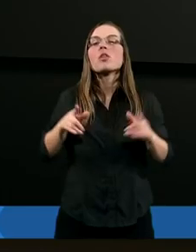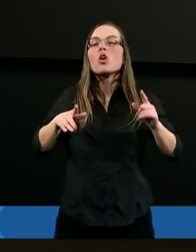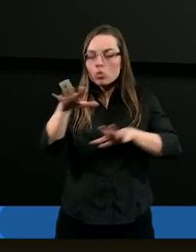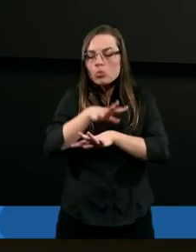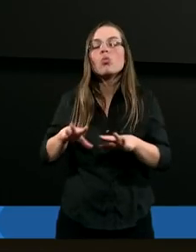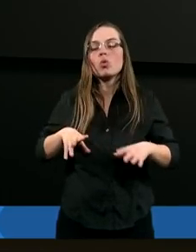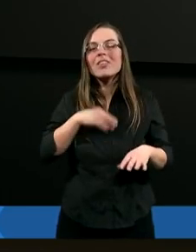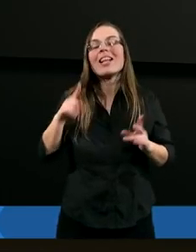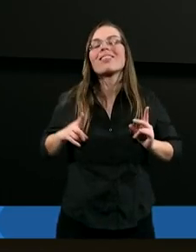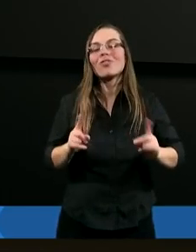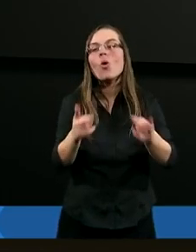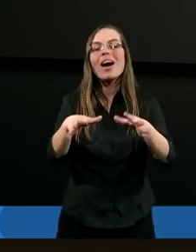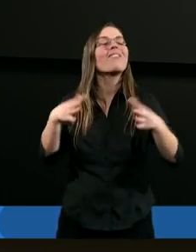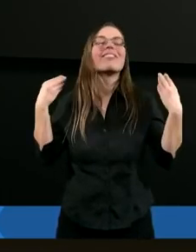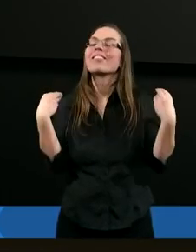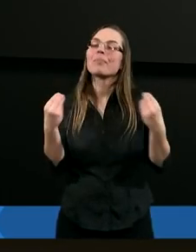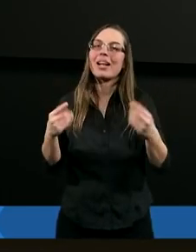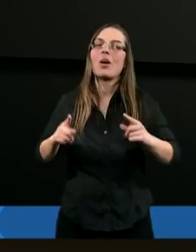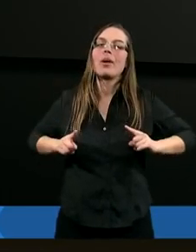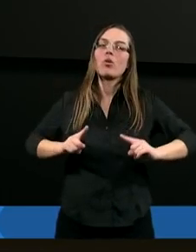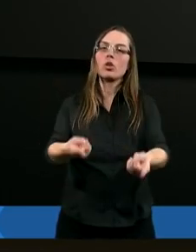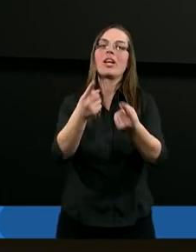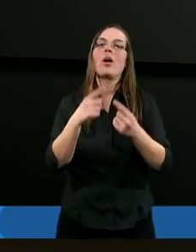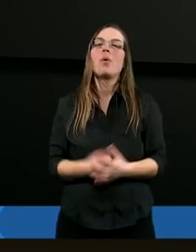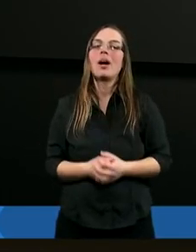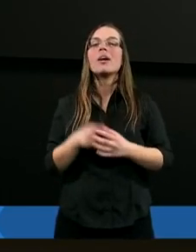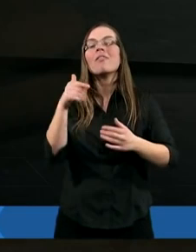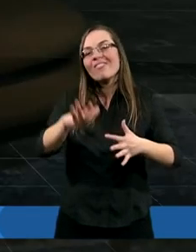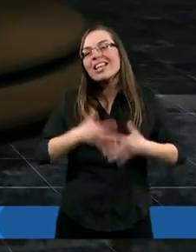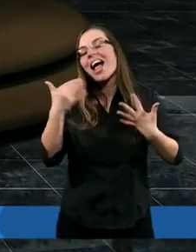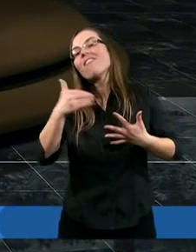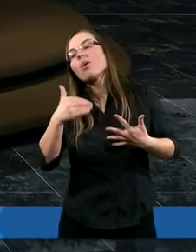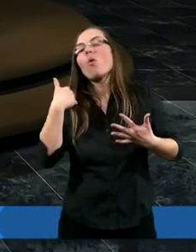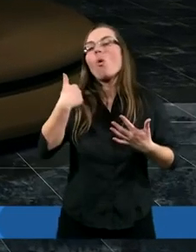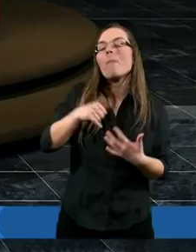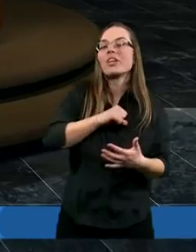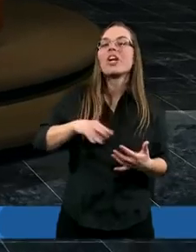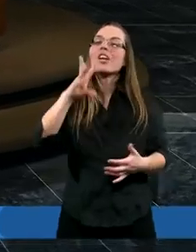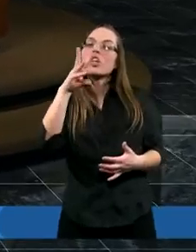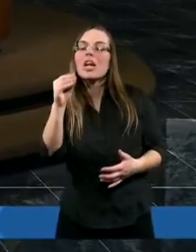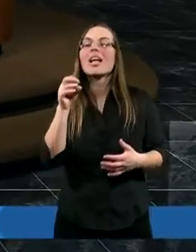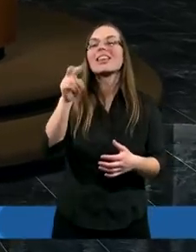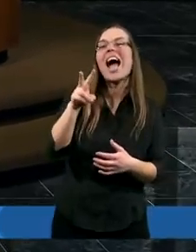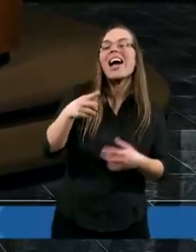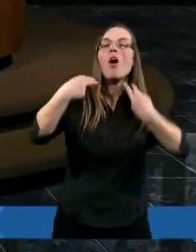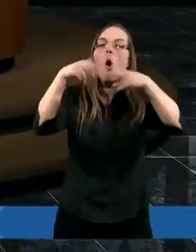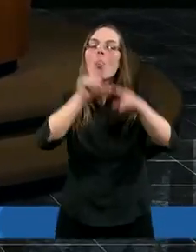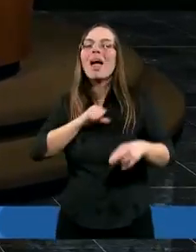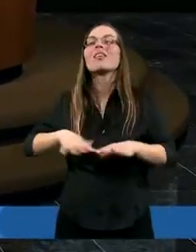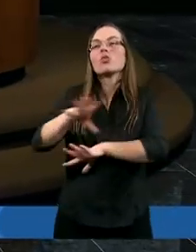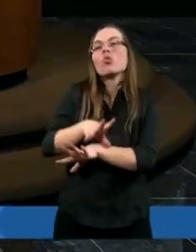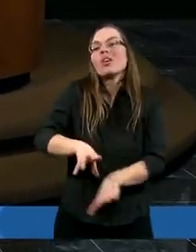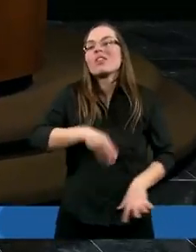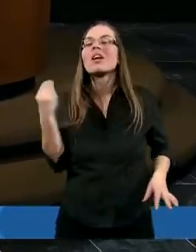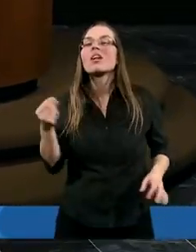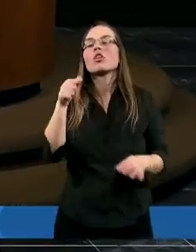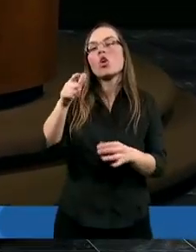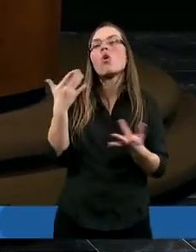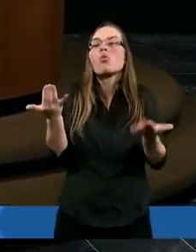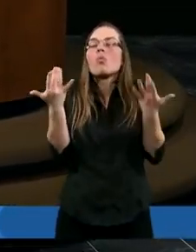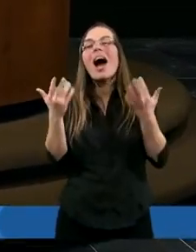Duch Święty dokonuje wspaniałego dzieła. Wydawać by się mogło, że takie oddanie się Duchowi